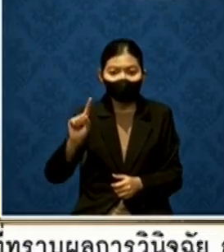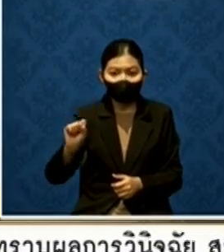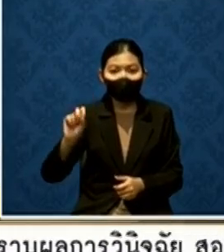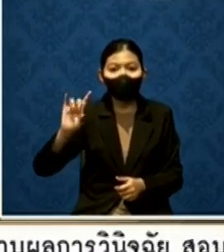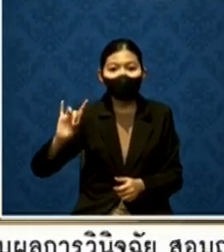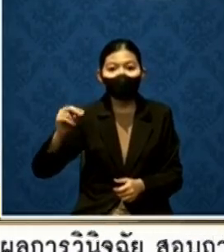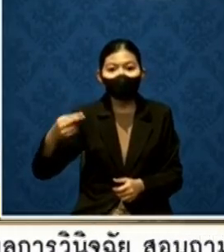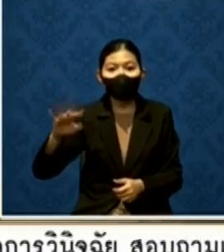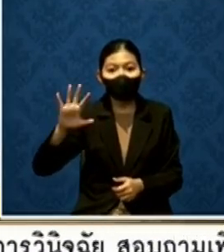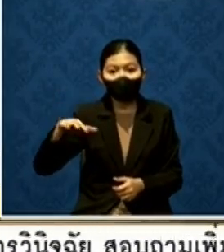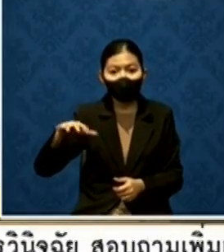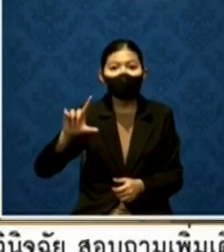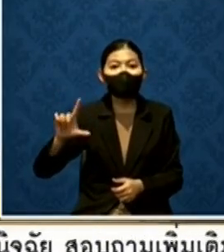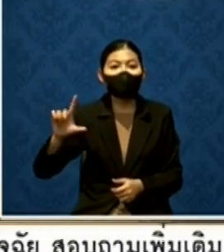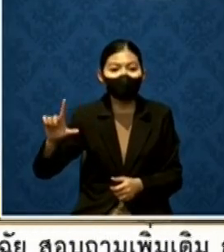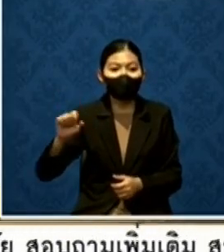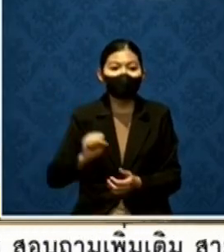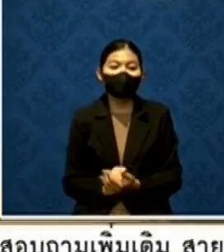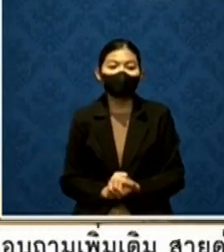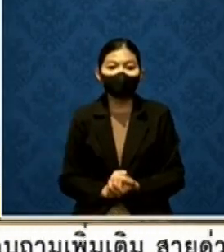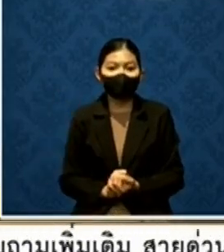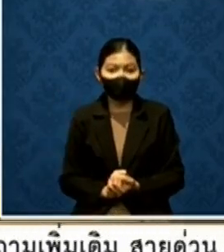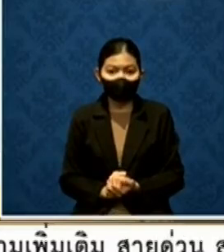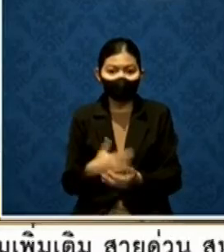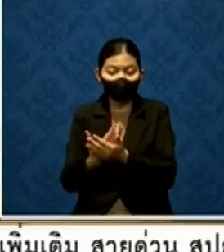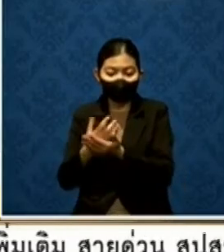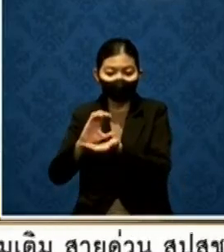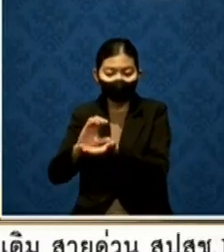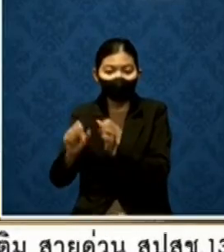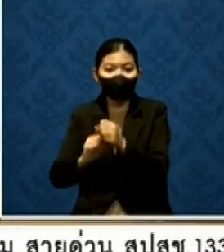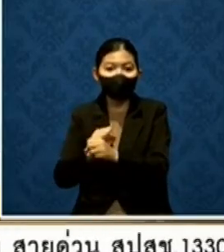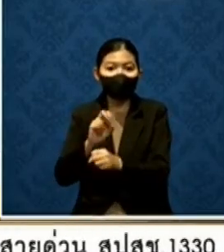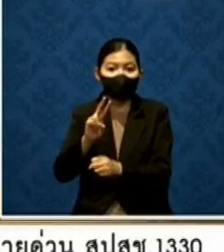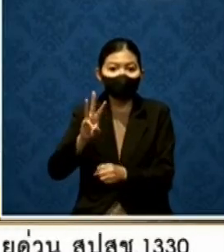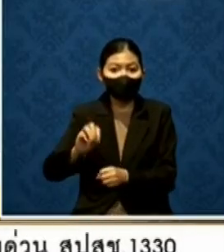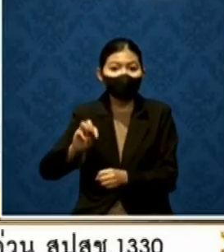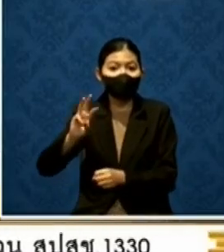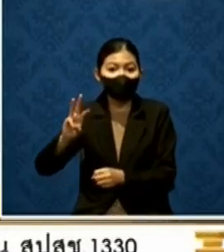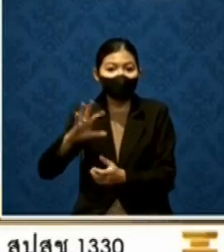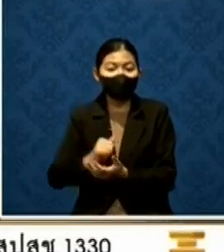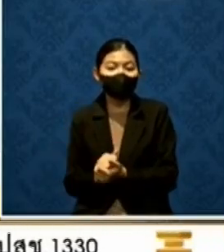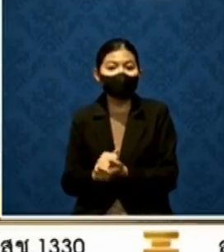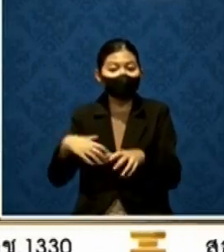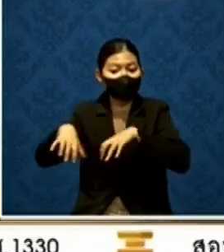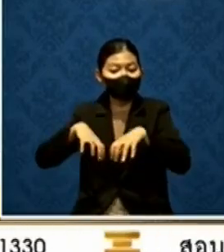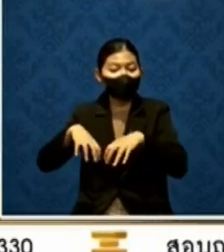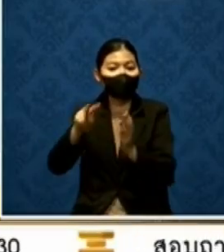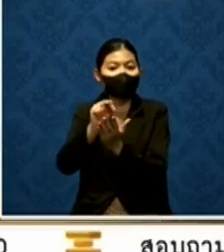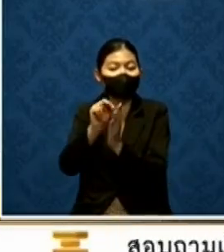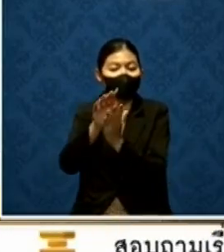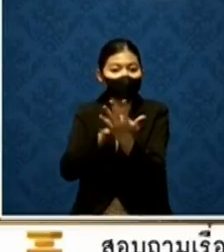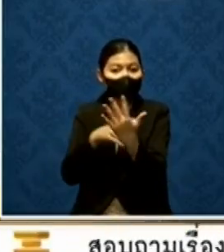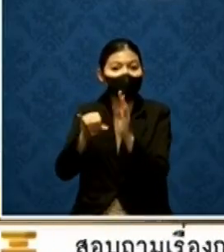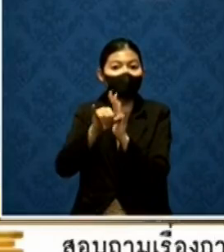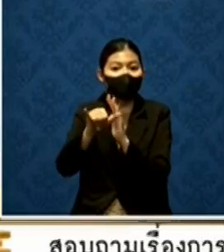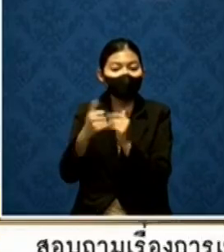าวีและคุณอุรชัยอย่างนี้ครับว่าในการที่นารับหลักการวาระหนึ่งเนี่ยก็มีสสนะ